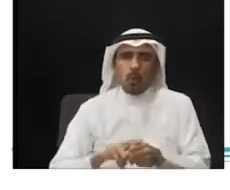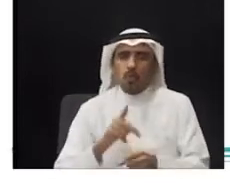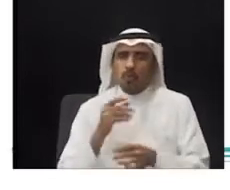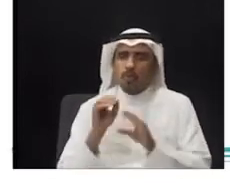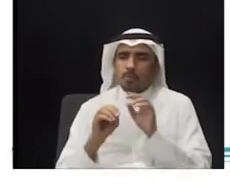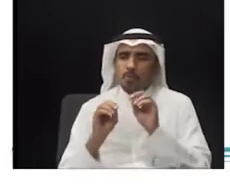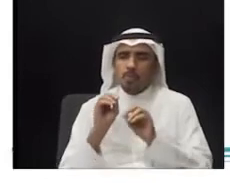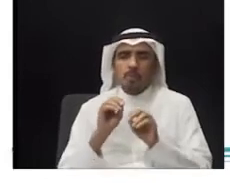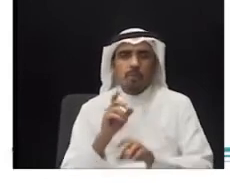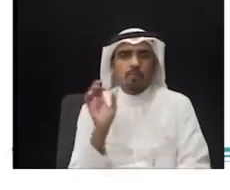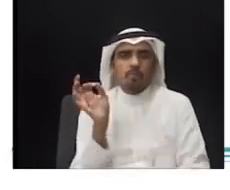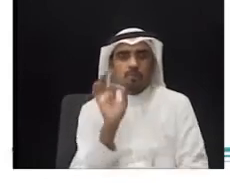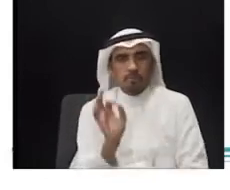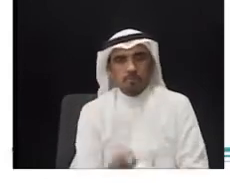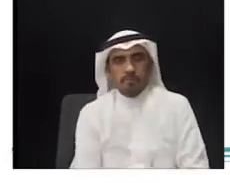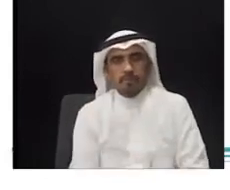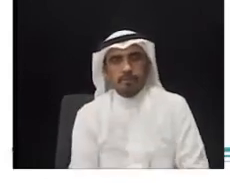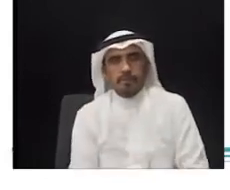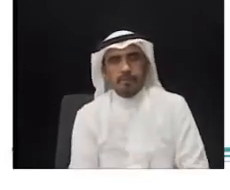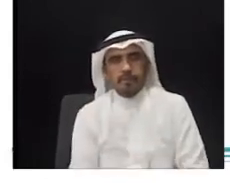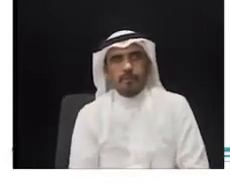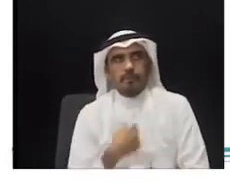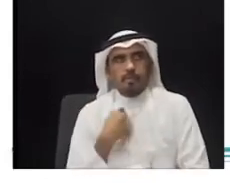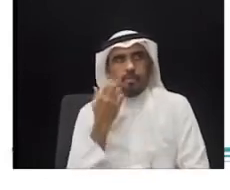وقس على ذلك بقية الأمثلة.